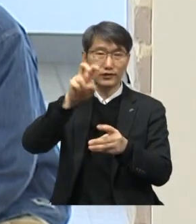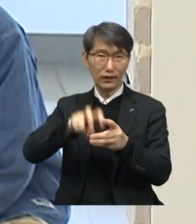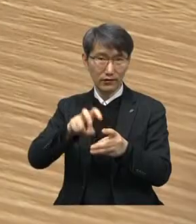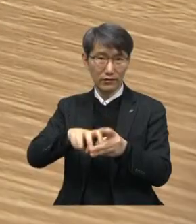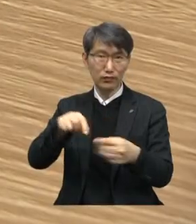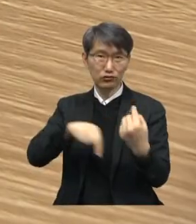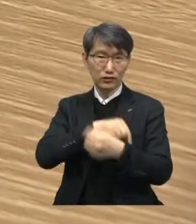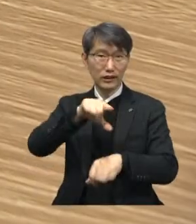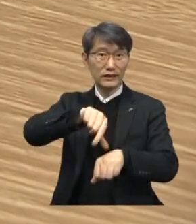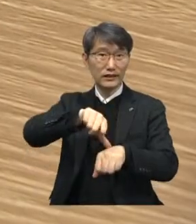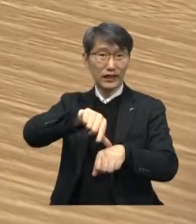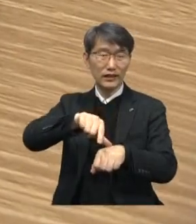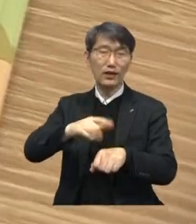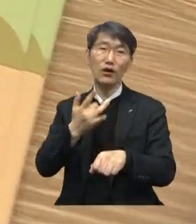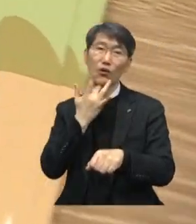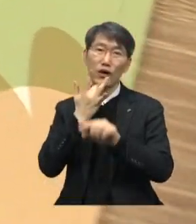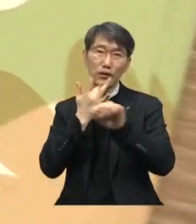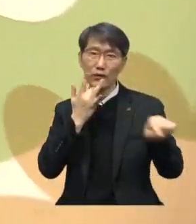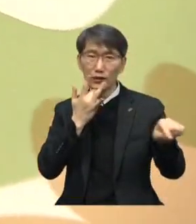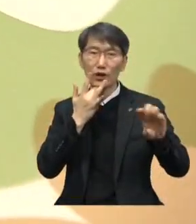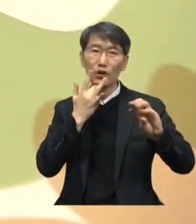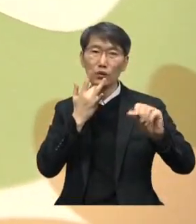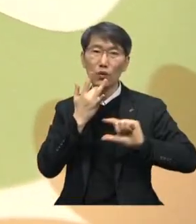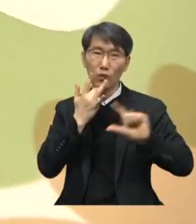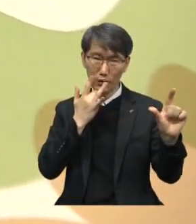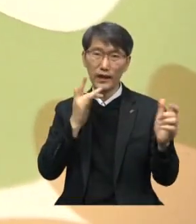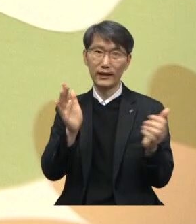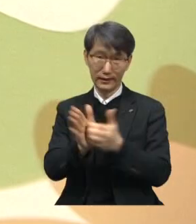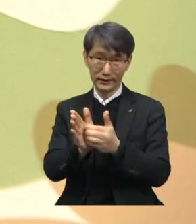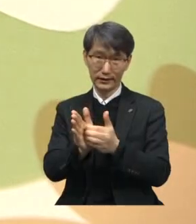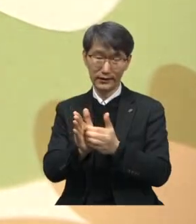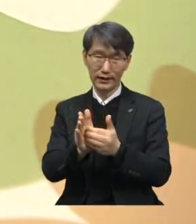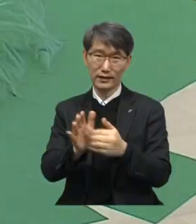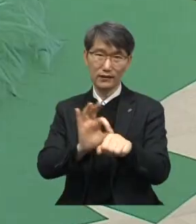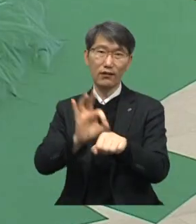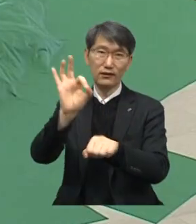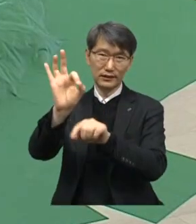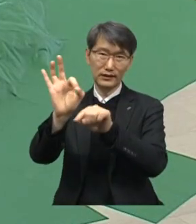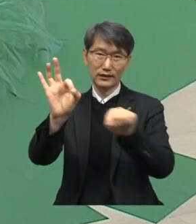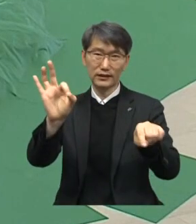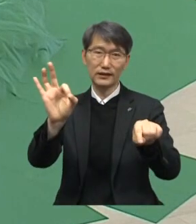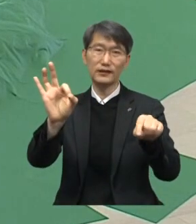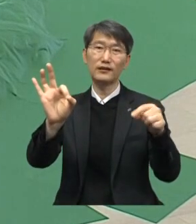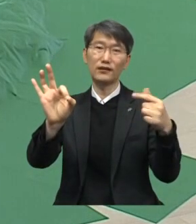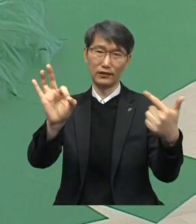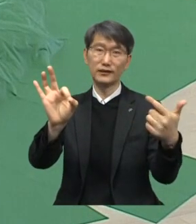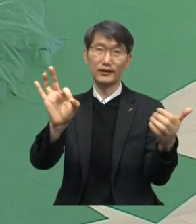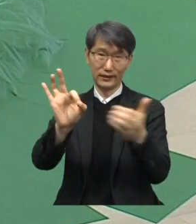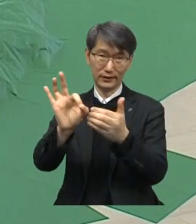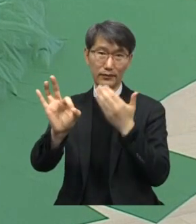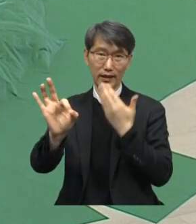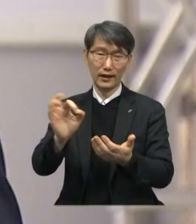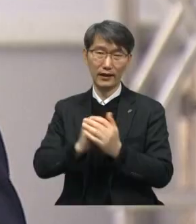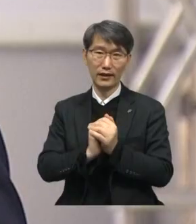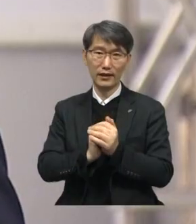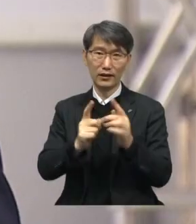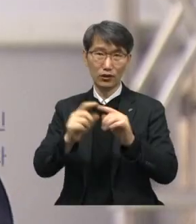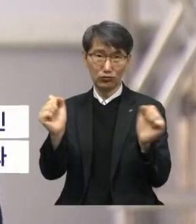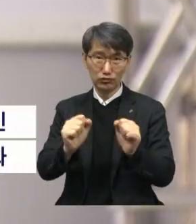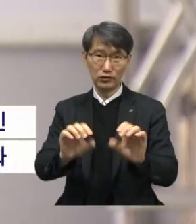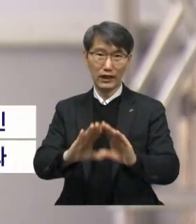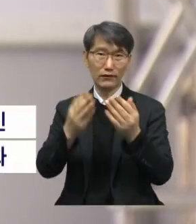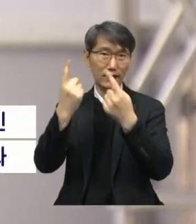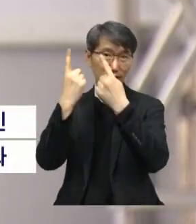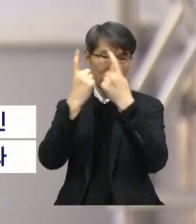성북문화예술교육센터의 운영시간은 매주 화요일부터 토요일까지이며 오전 10시부터 오후 6시까지입니다. 성북구는